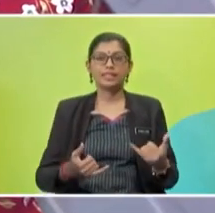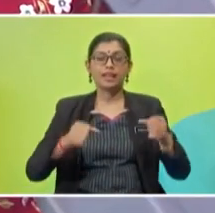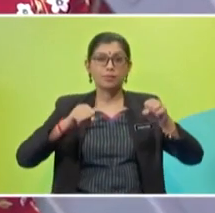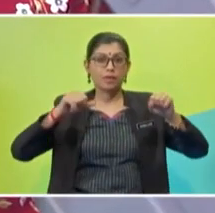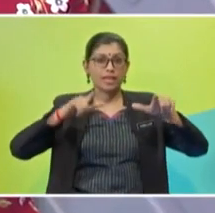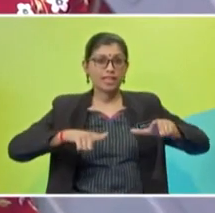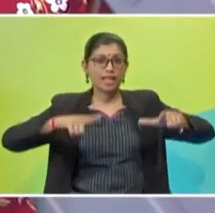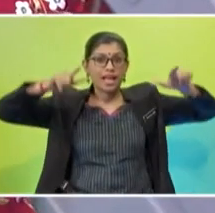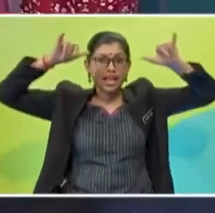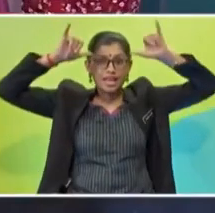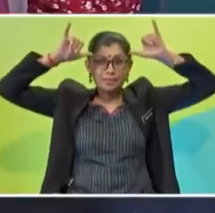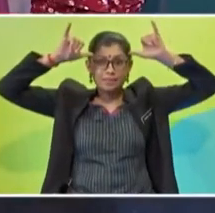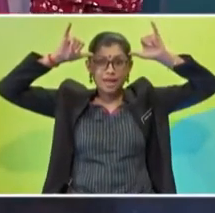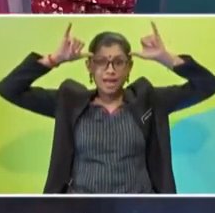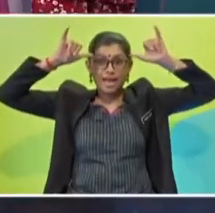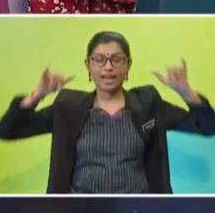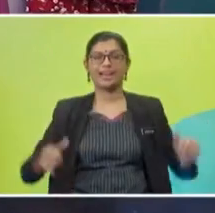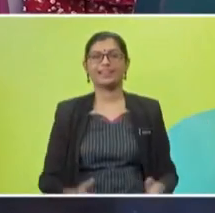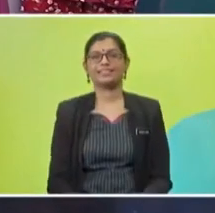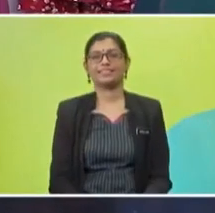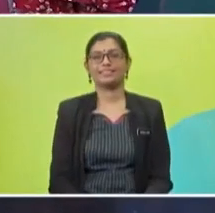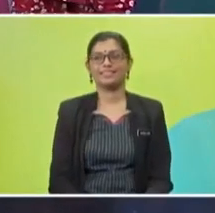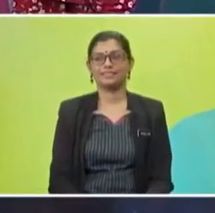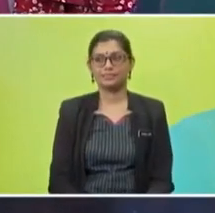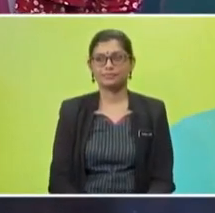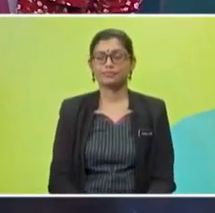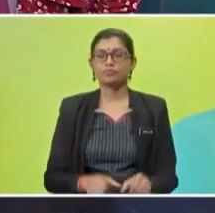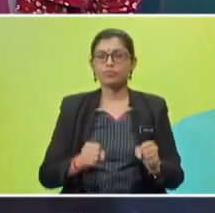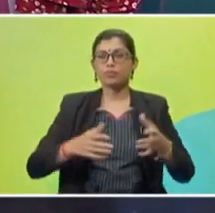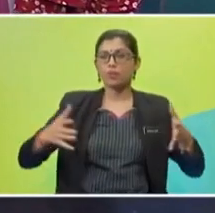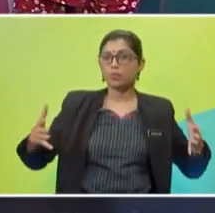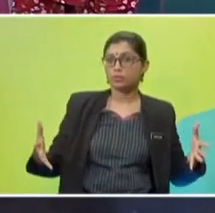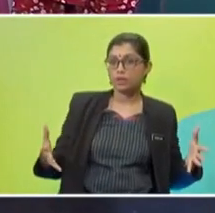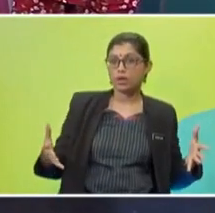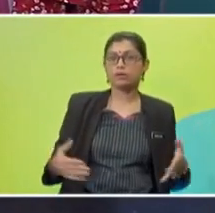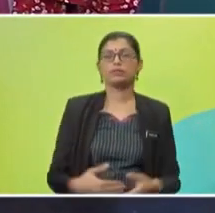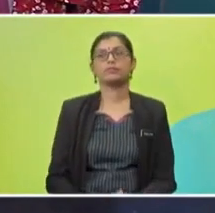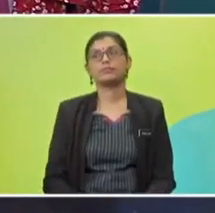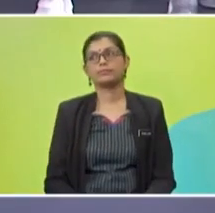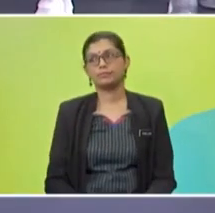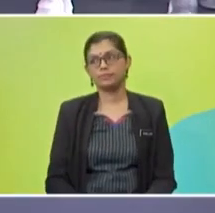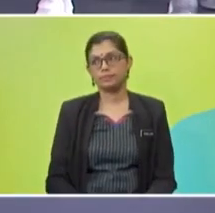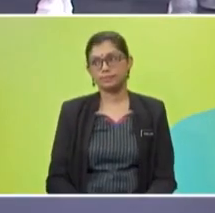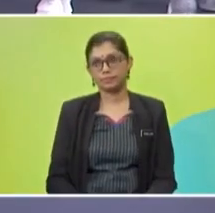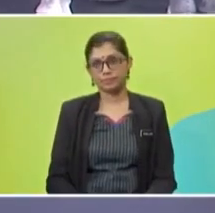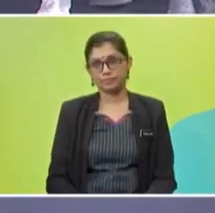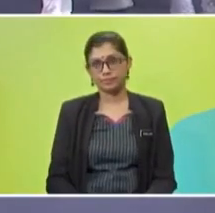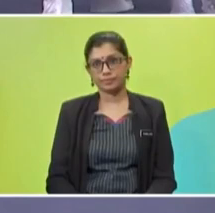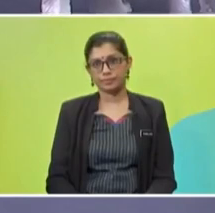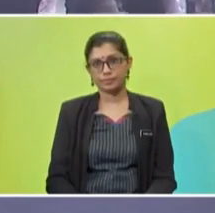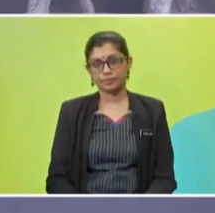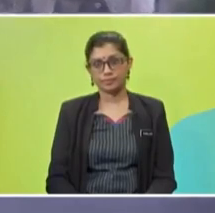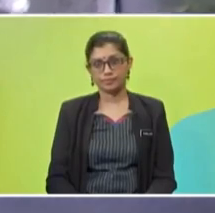Wow gila dan bukan pula kau saja bersalju menyebabkan negara Oke lembu Ufaira